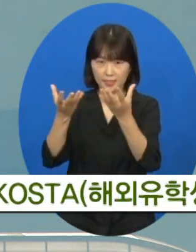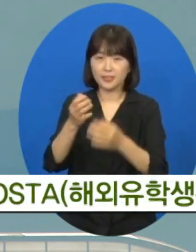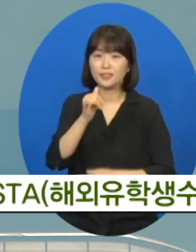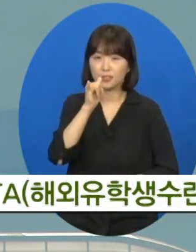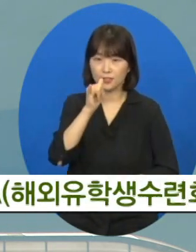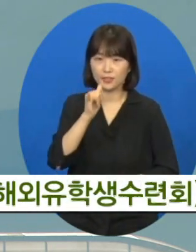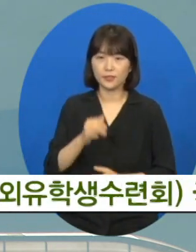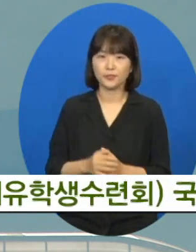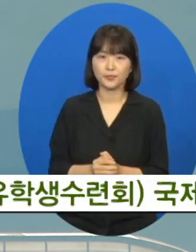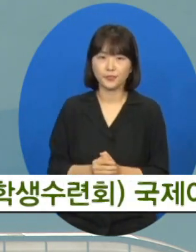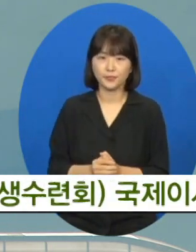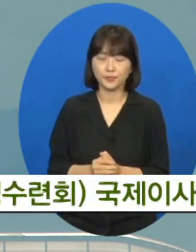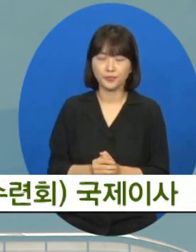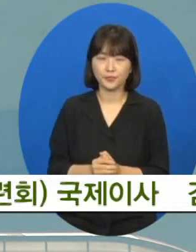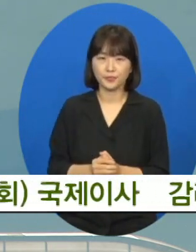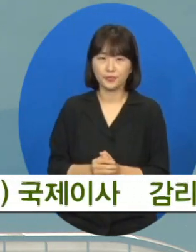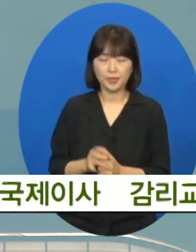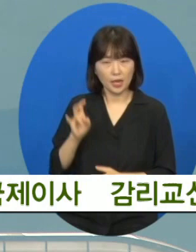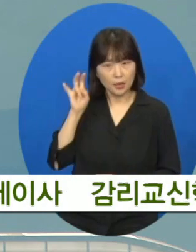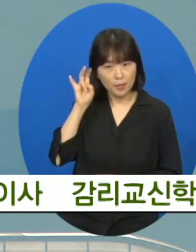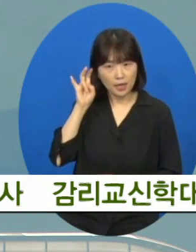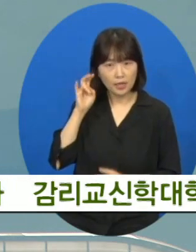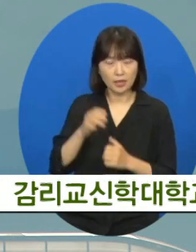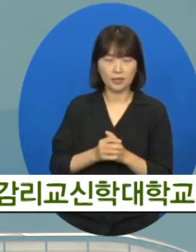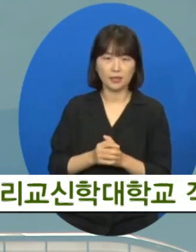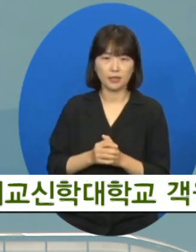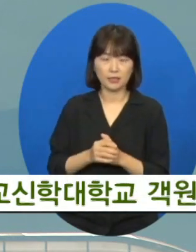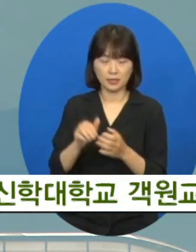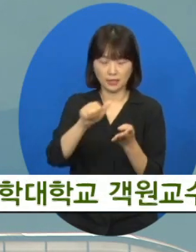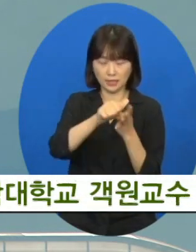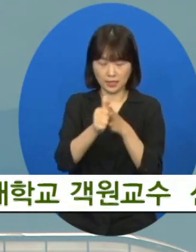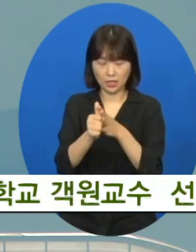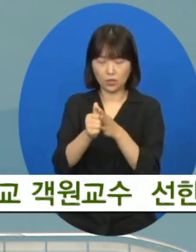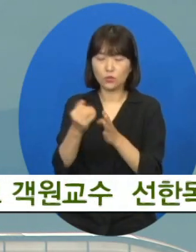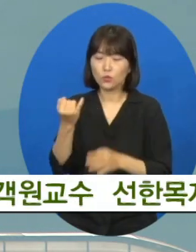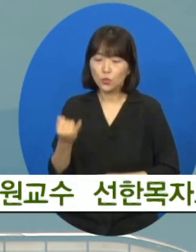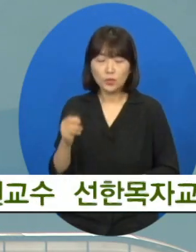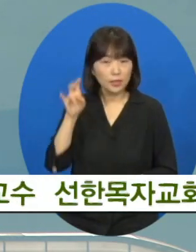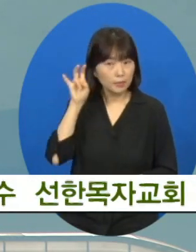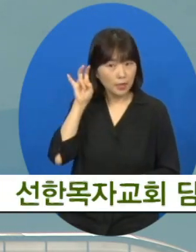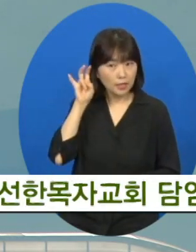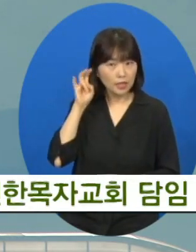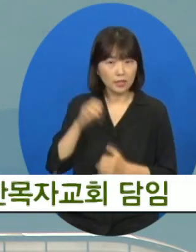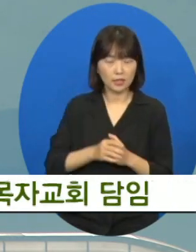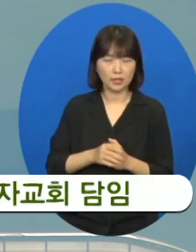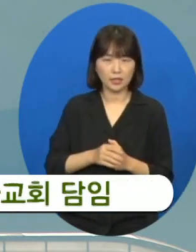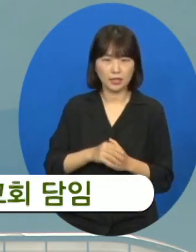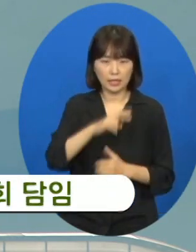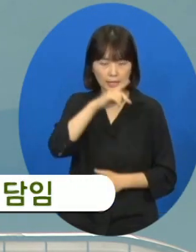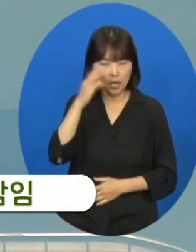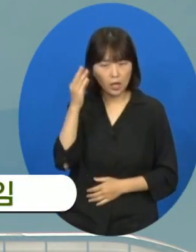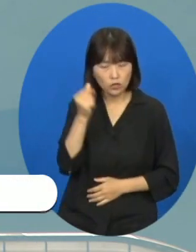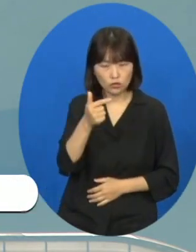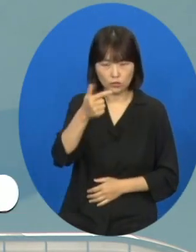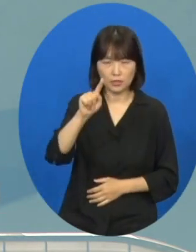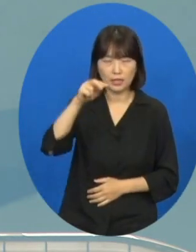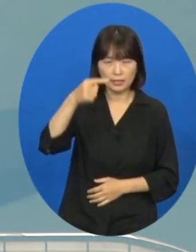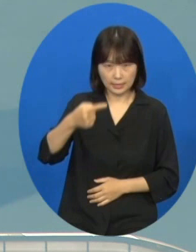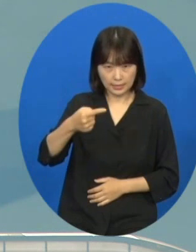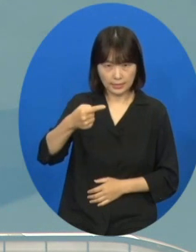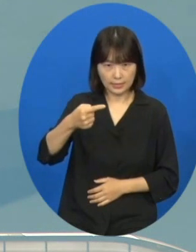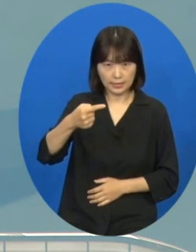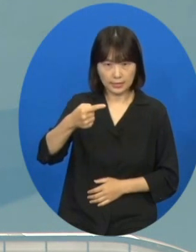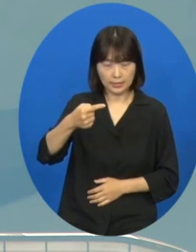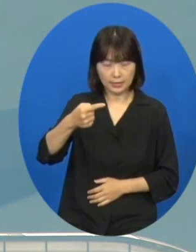벌어졌는데 마리아가 나사로의 누이인 마리아가 향유, 나드, 순전한